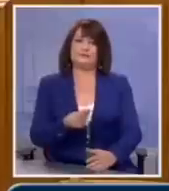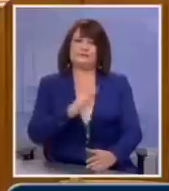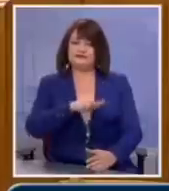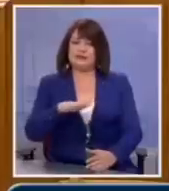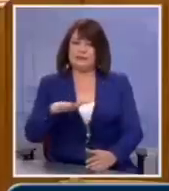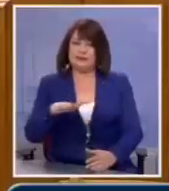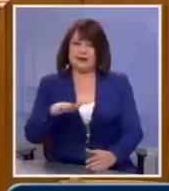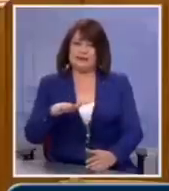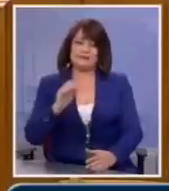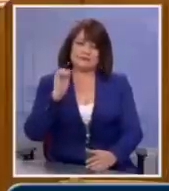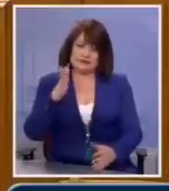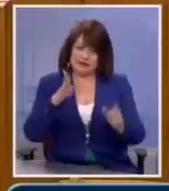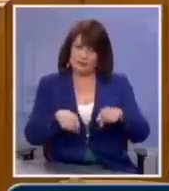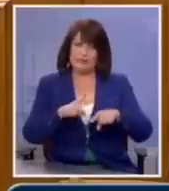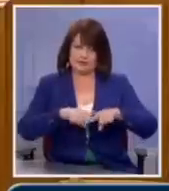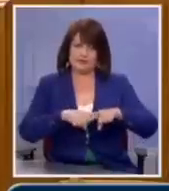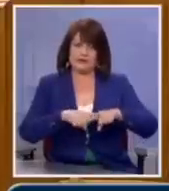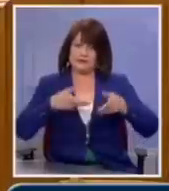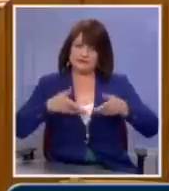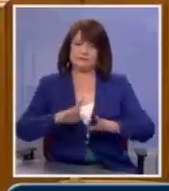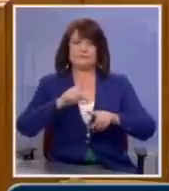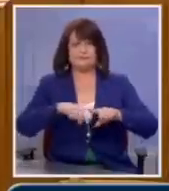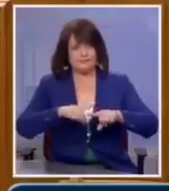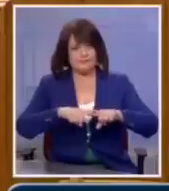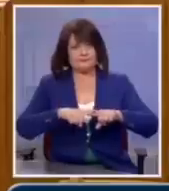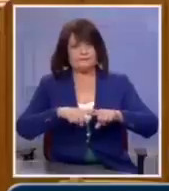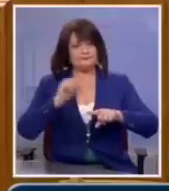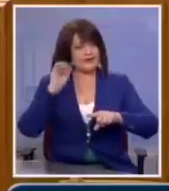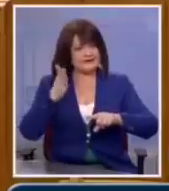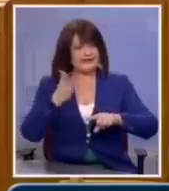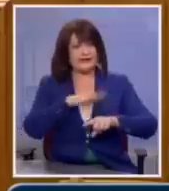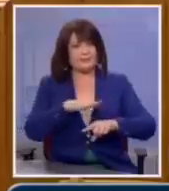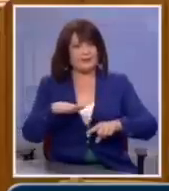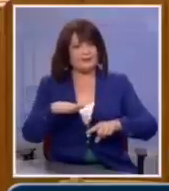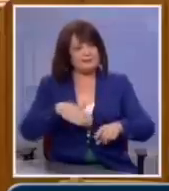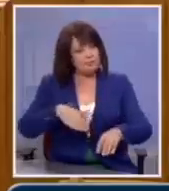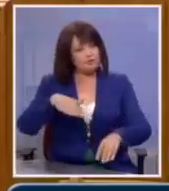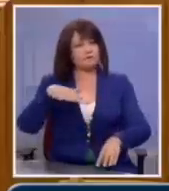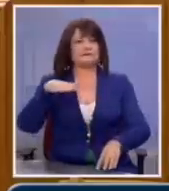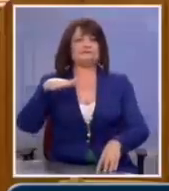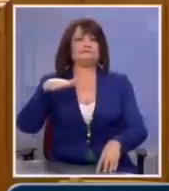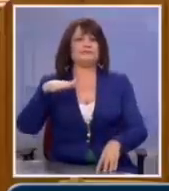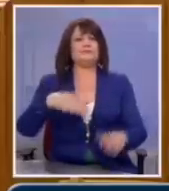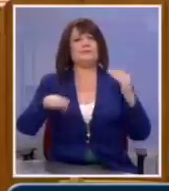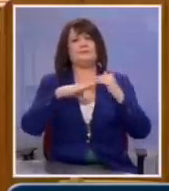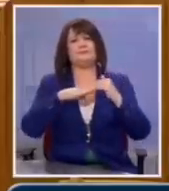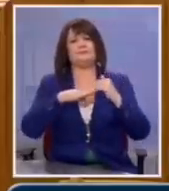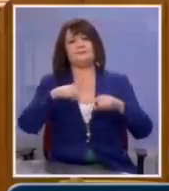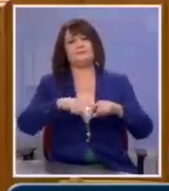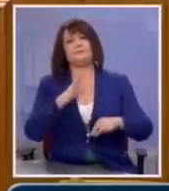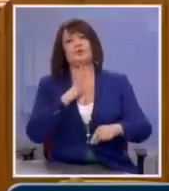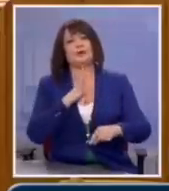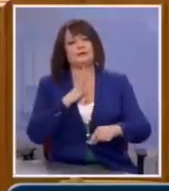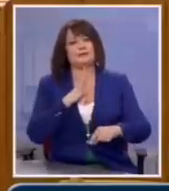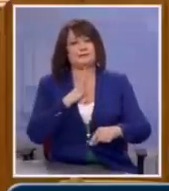μικρά παιδάκια που γεννιούνται στη χώρα μας να γίνουν από πολύ νωρίς ισότιμοι Έλληνες